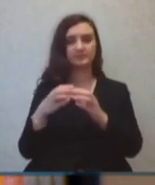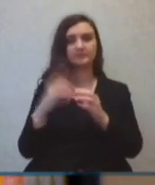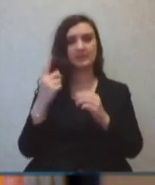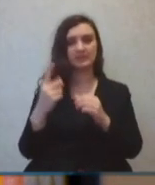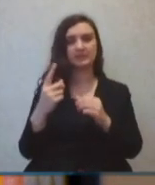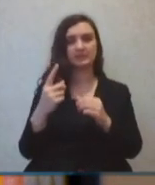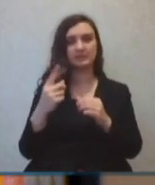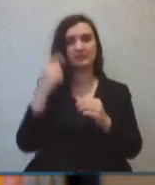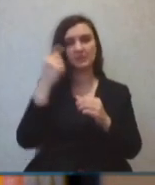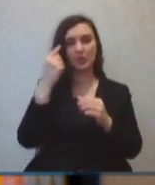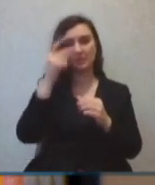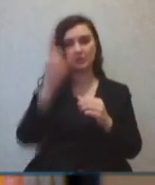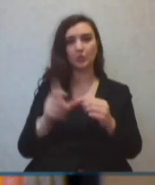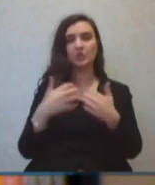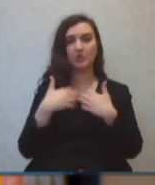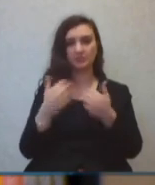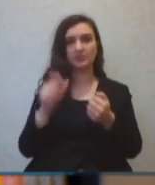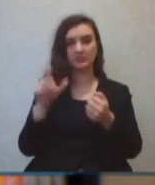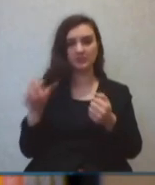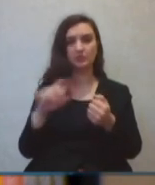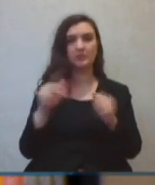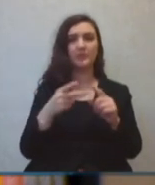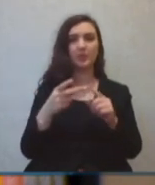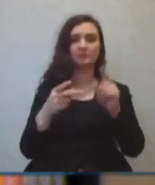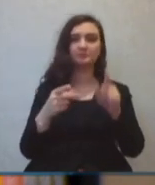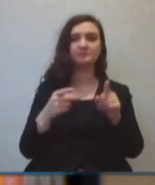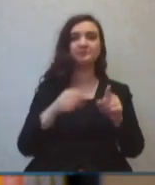ერთი ფსიქოფიზიკურად ჯანმრთელ ადამიანებში და მეორე